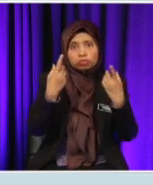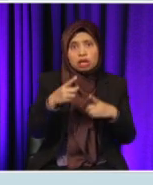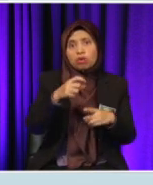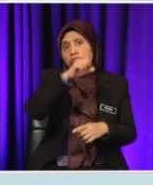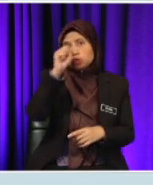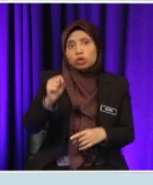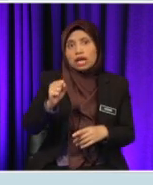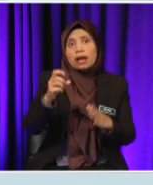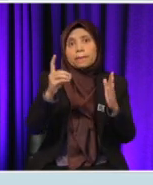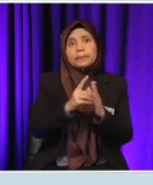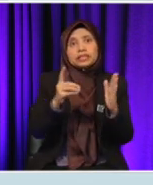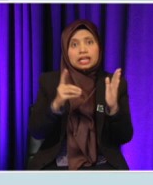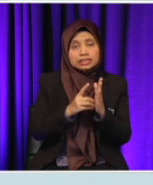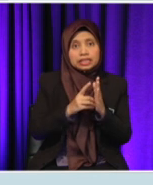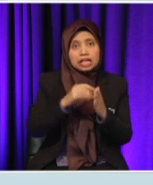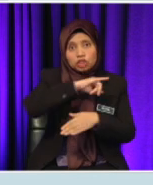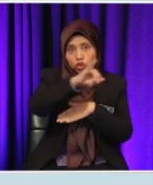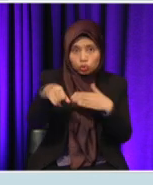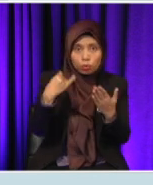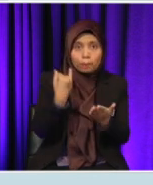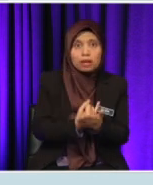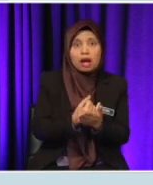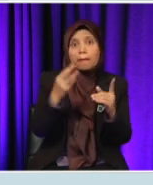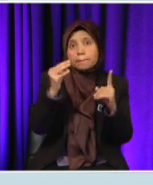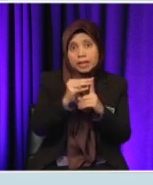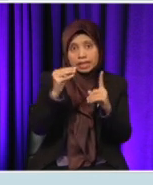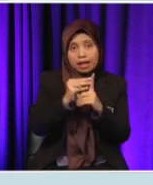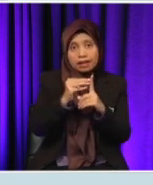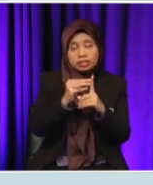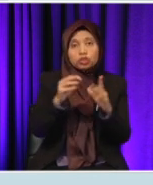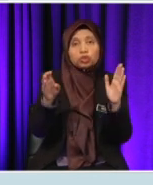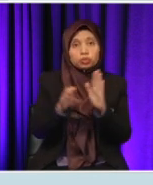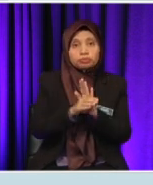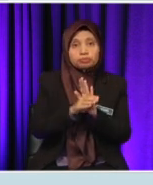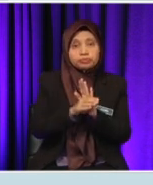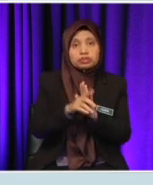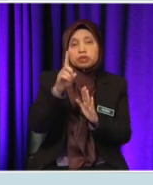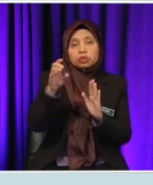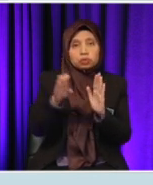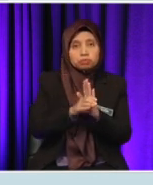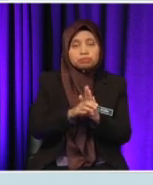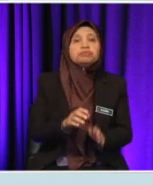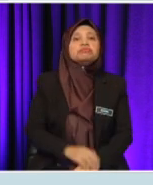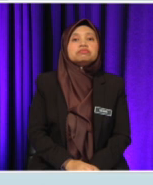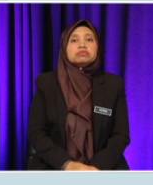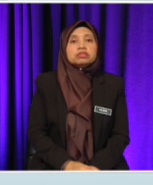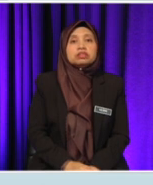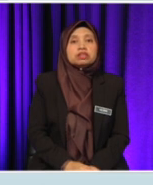berdasarkan jumlah markah yang sepatunya Oke kita Bagi contohnya di sini ada satu contoh